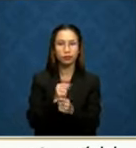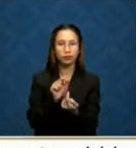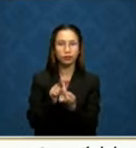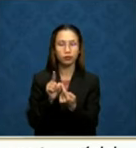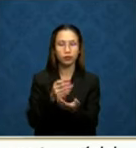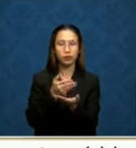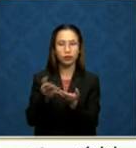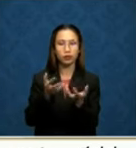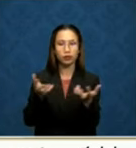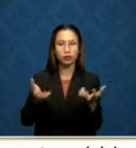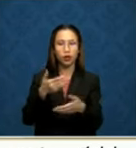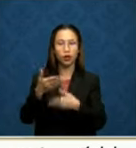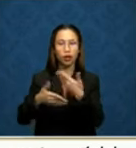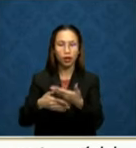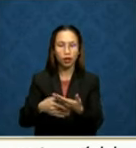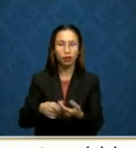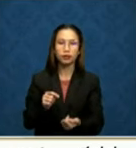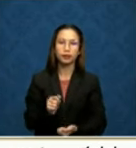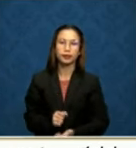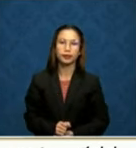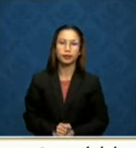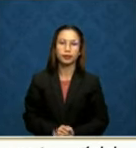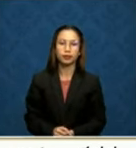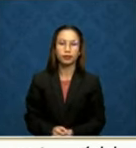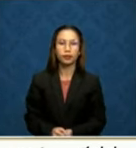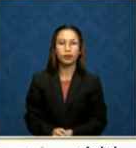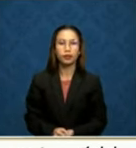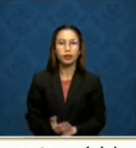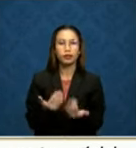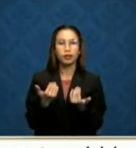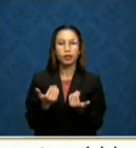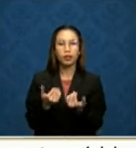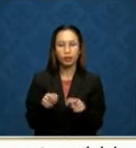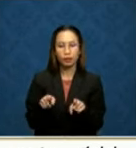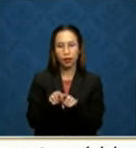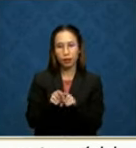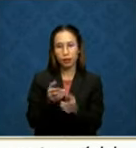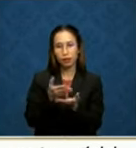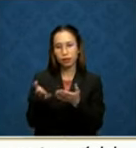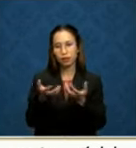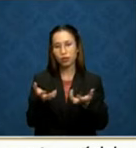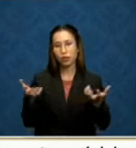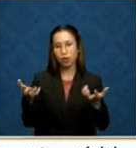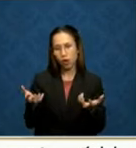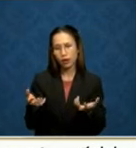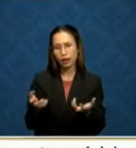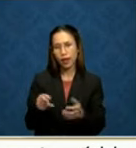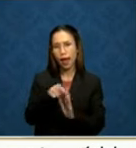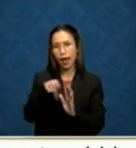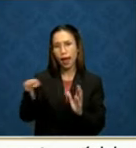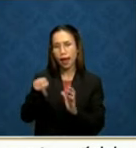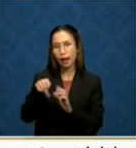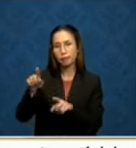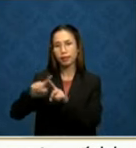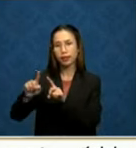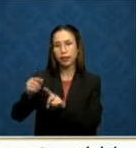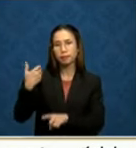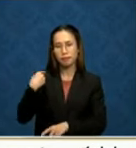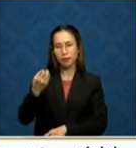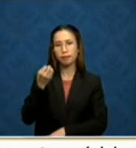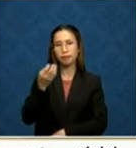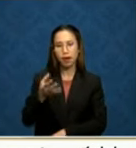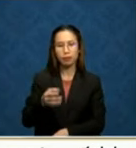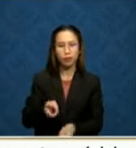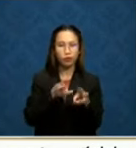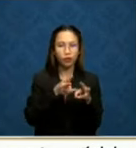ใช้สำหรบซือขายออนไลน์หรอ e-commerce นะคะ เรื่จากปัจุบันค่ะเทนการซื้อสนค้าในแทฟอมเหล่านี้มจำนวนมากซึ